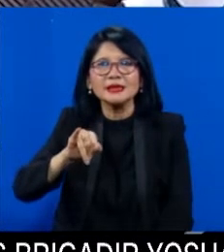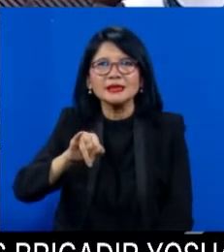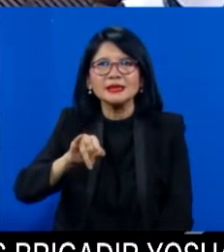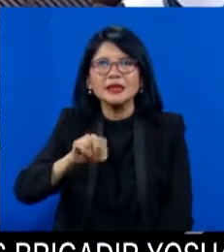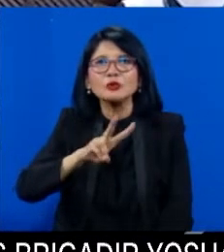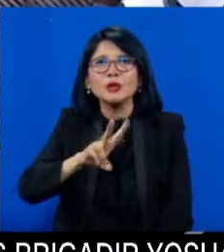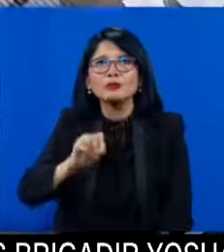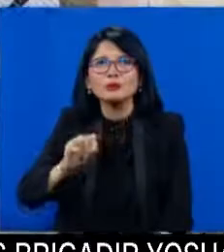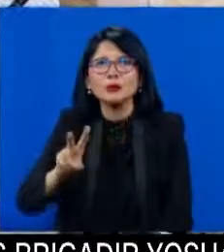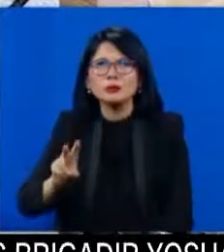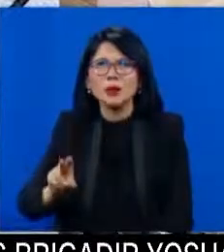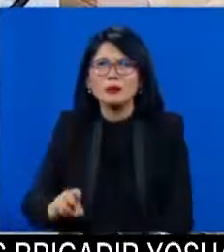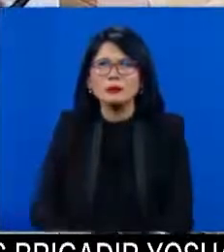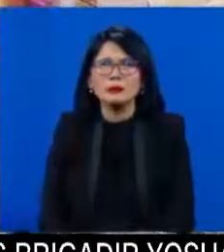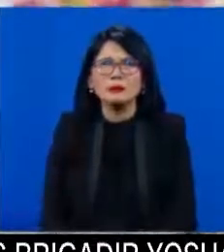Juli 2022.